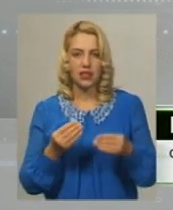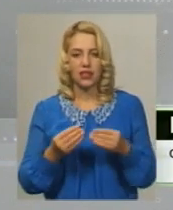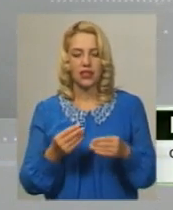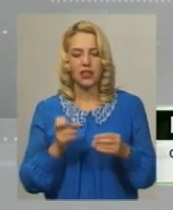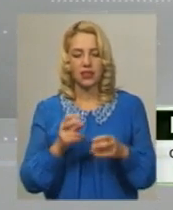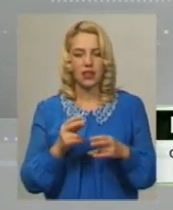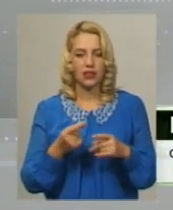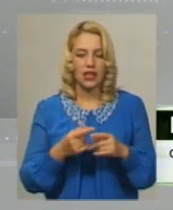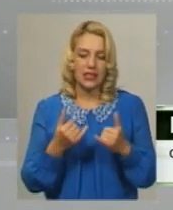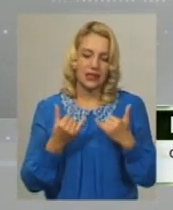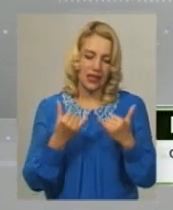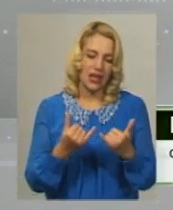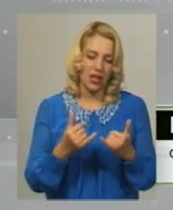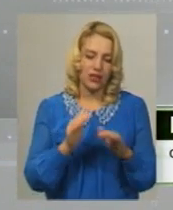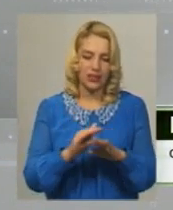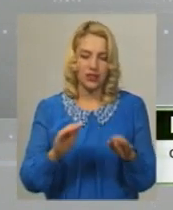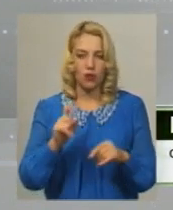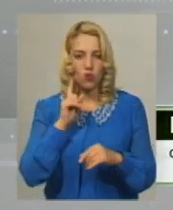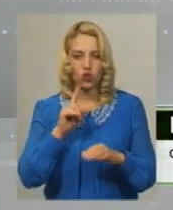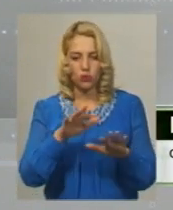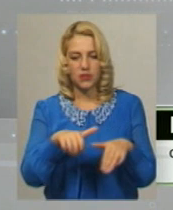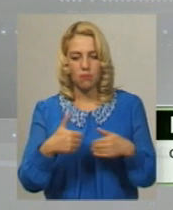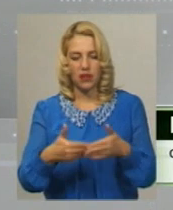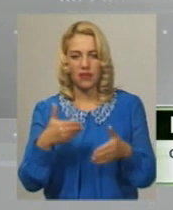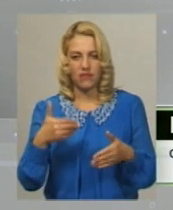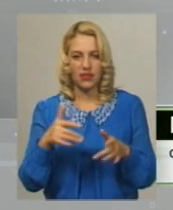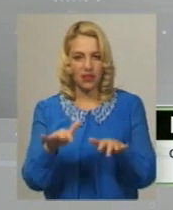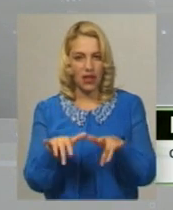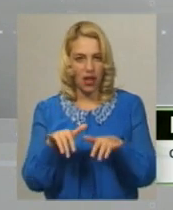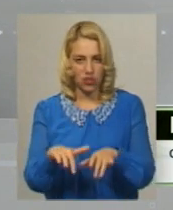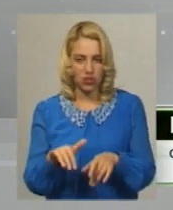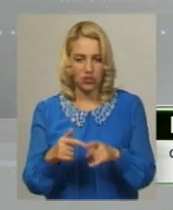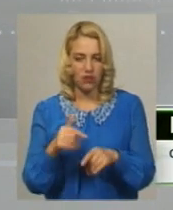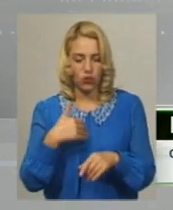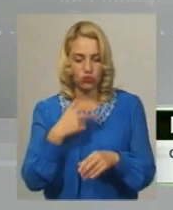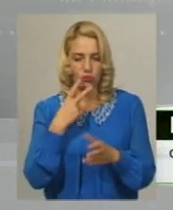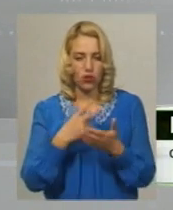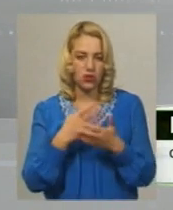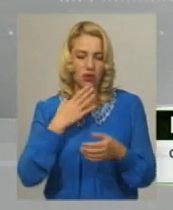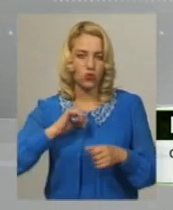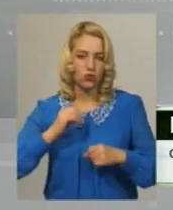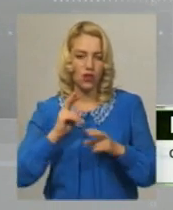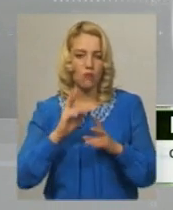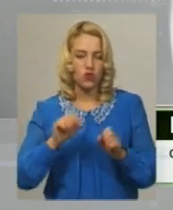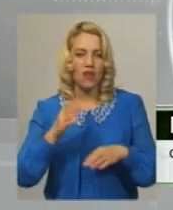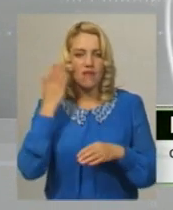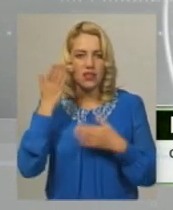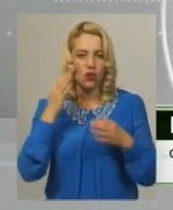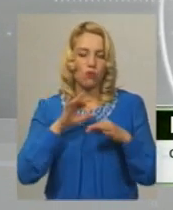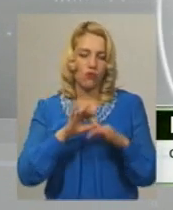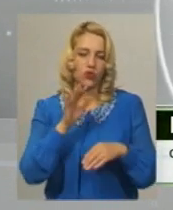дозвілля серед дітей та молоді, щоб забрати їх трішечки від гаджетів, хочемо показати, що з друзями весело можна проводити час і